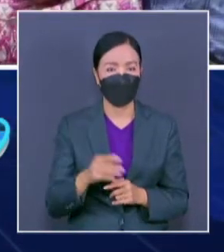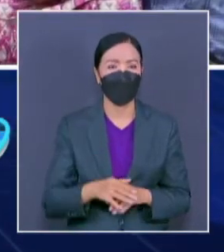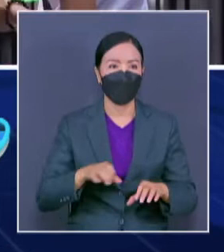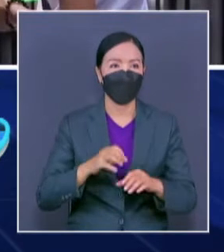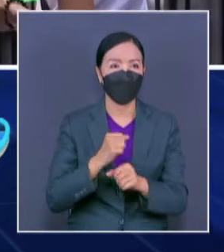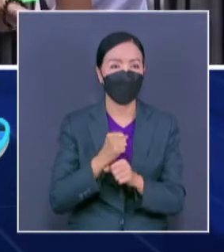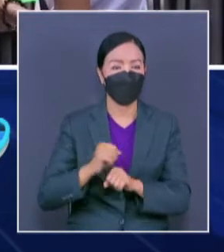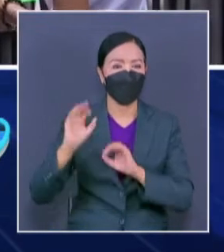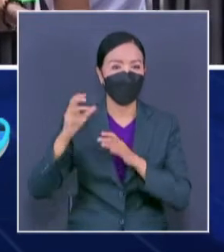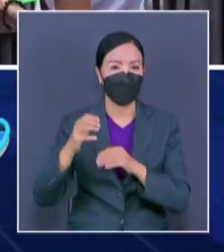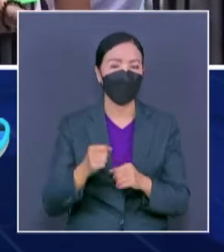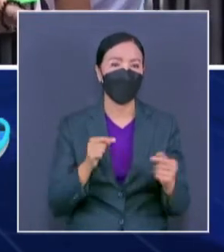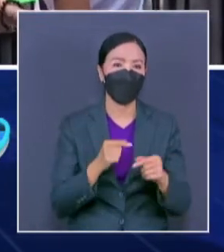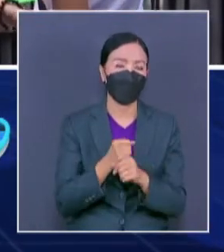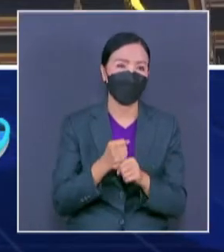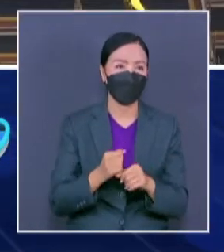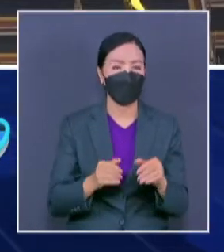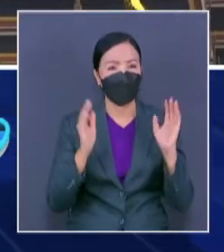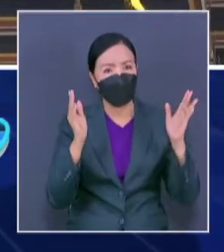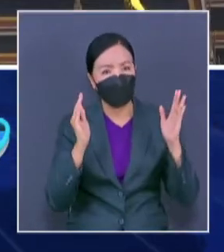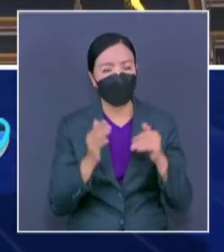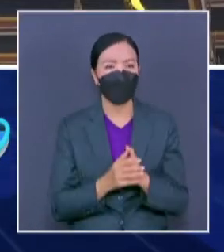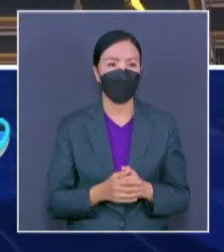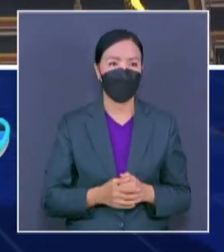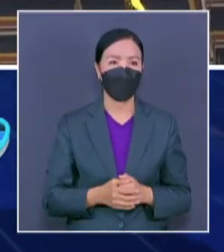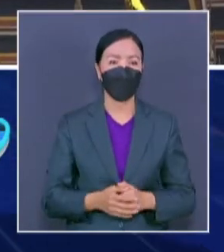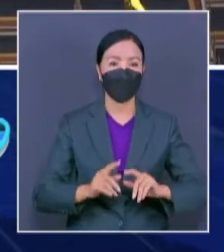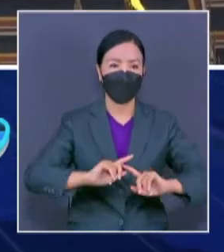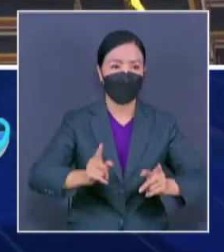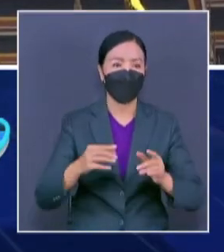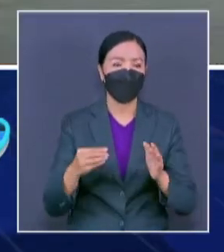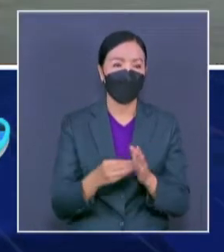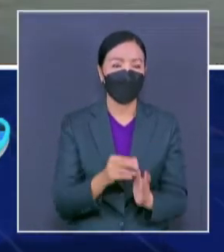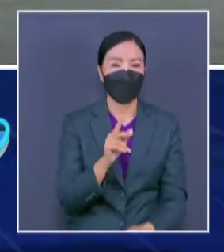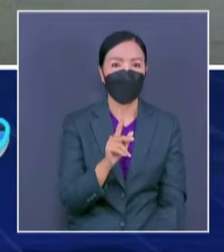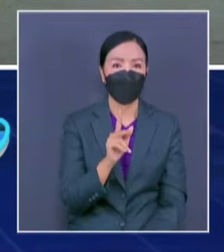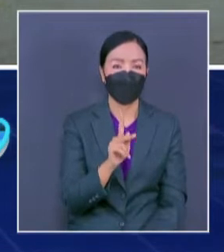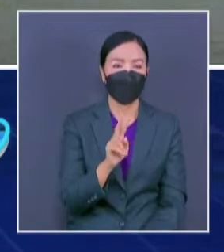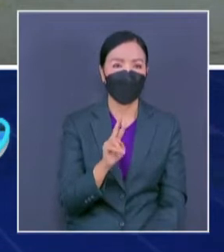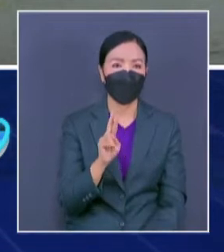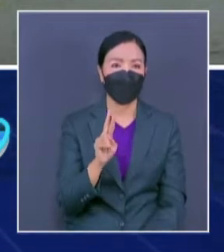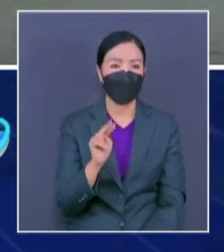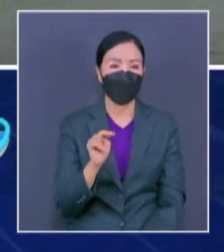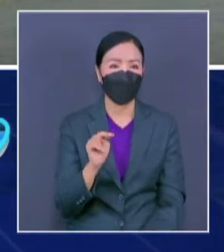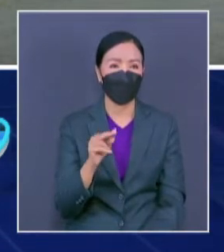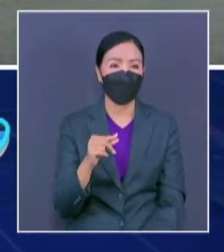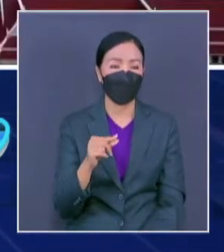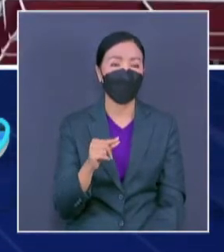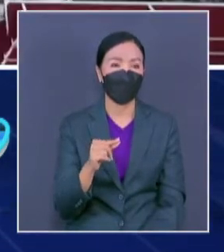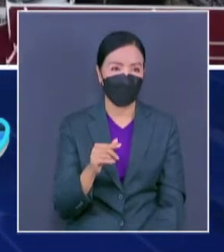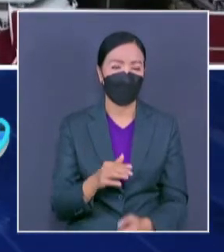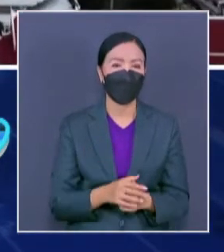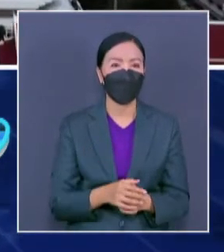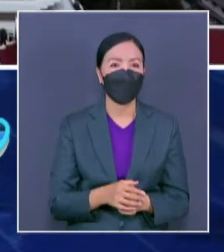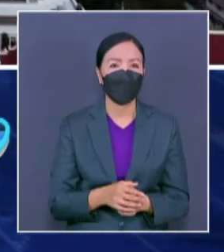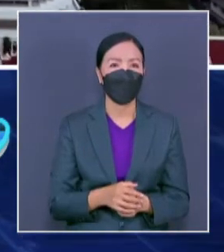านประชาสัมพันธ์ในภาพลักษณ์ที่หลากหลายครับแต่ท่านบอกว่าคำว่ากรุงเทพมหานครเนี่ยที่ใช้ทับศัพท์เนี่ยจะหมายถึงความเป็น